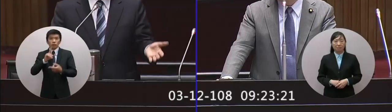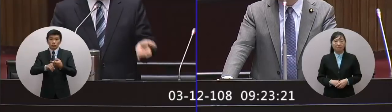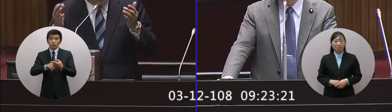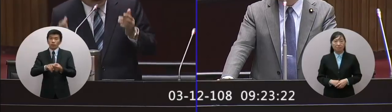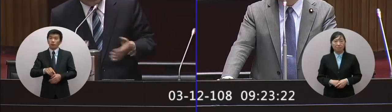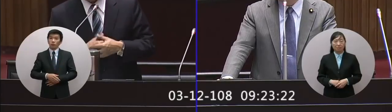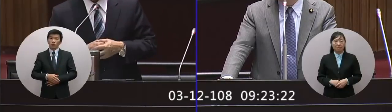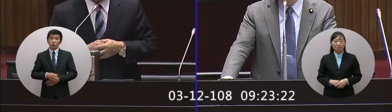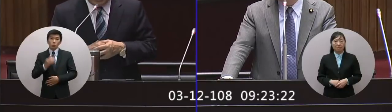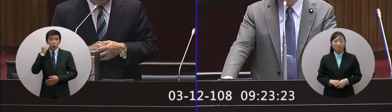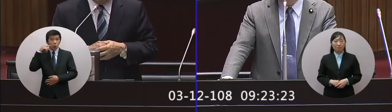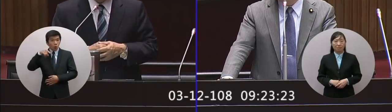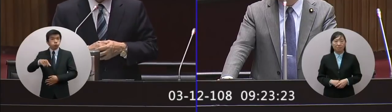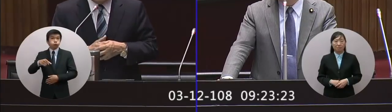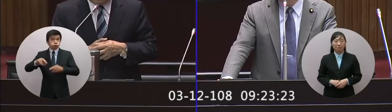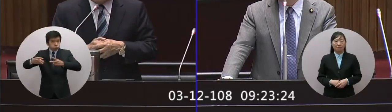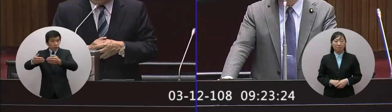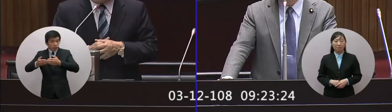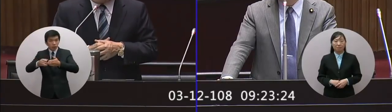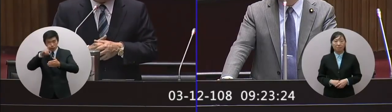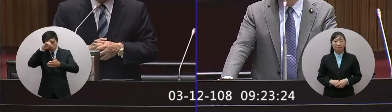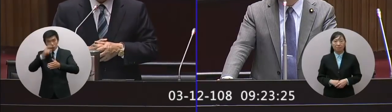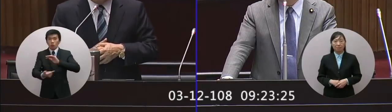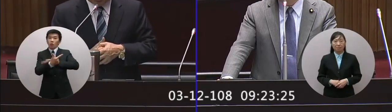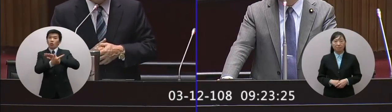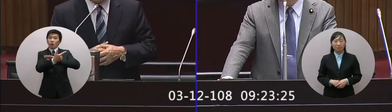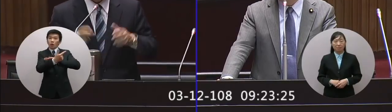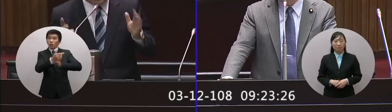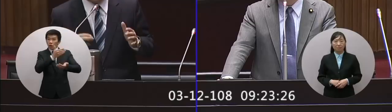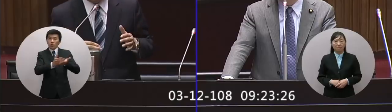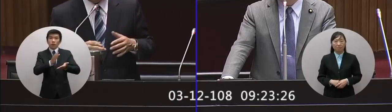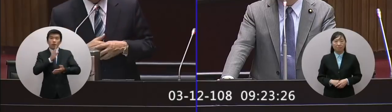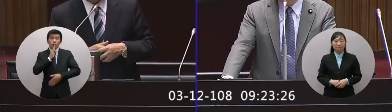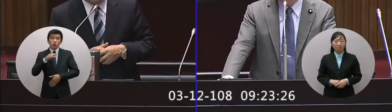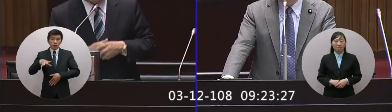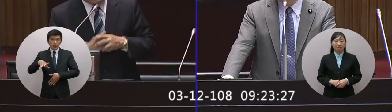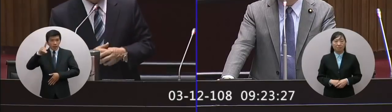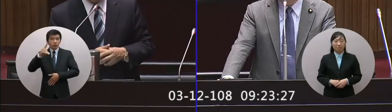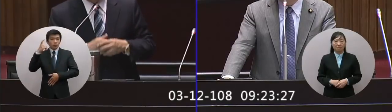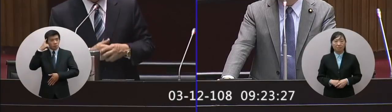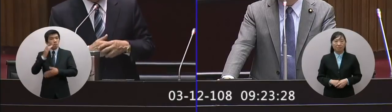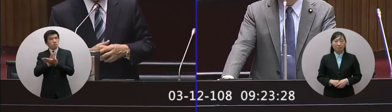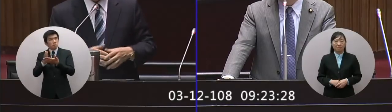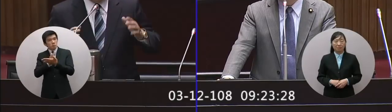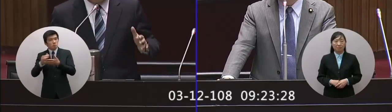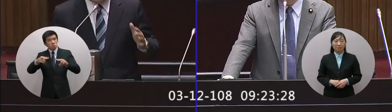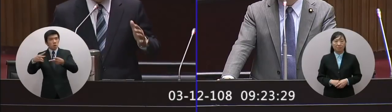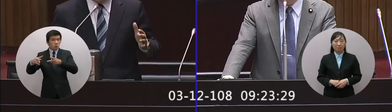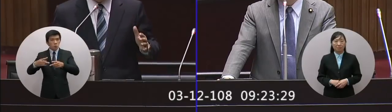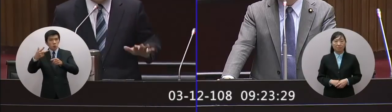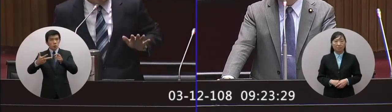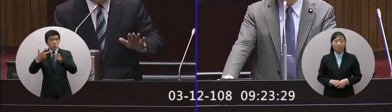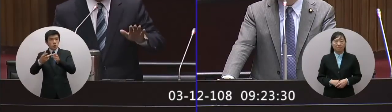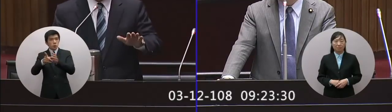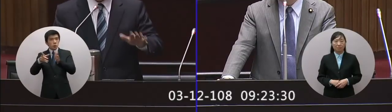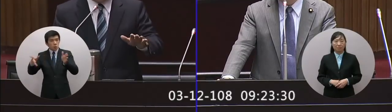必要，就越早解决越好。所以当时评估是要7年，我觉得这7年中间有一